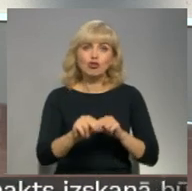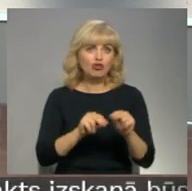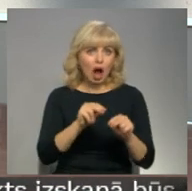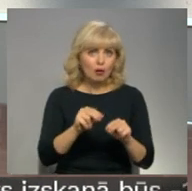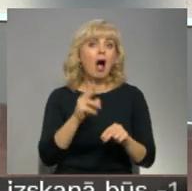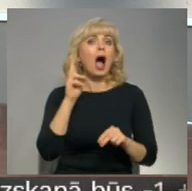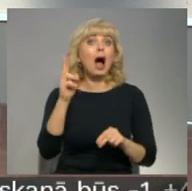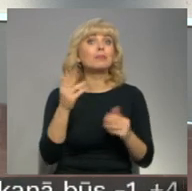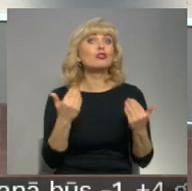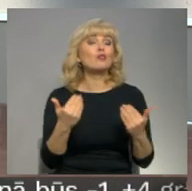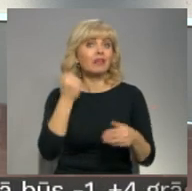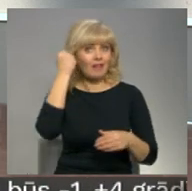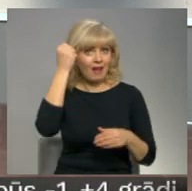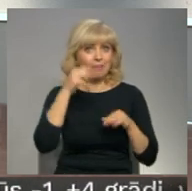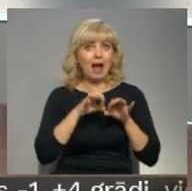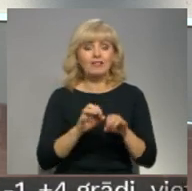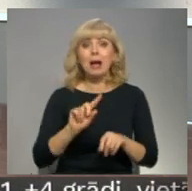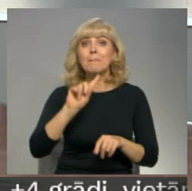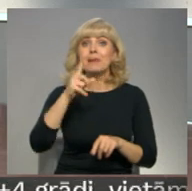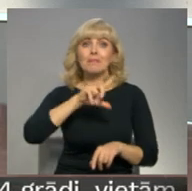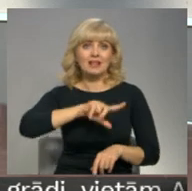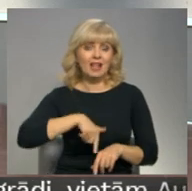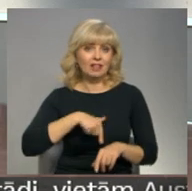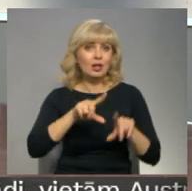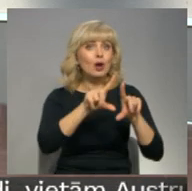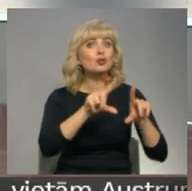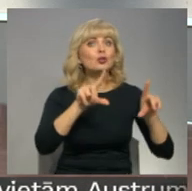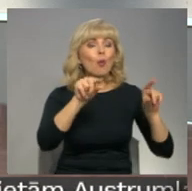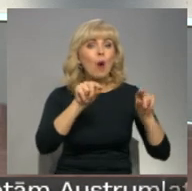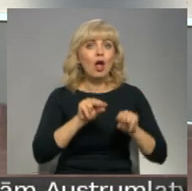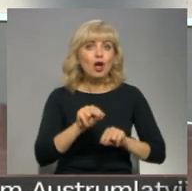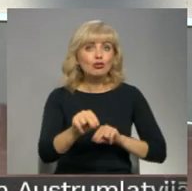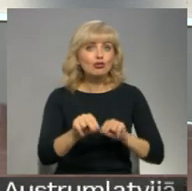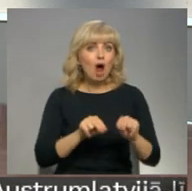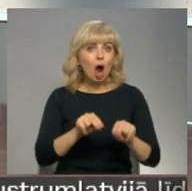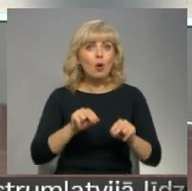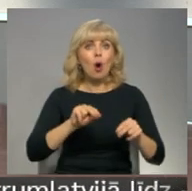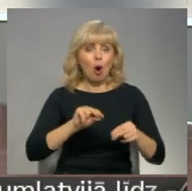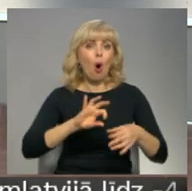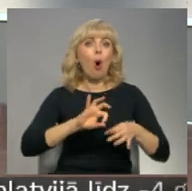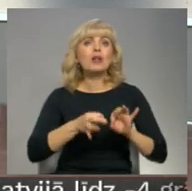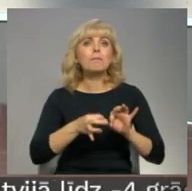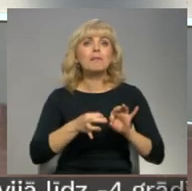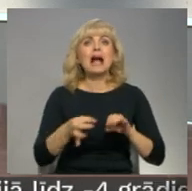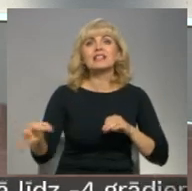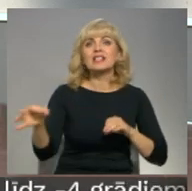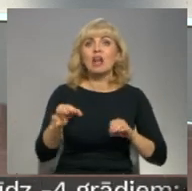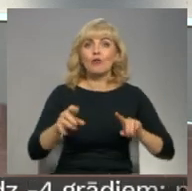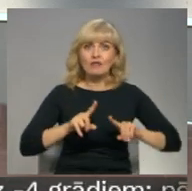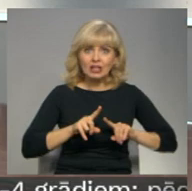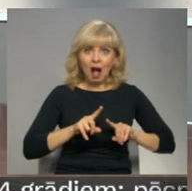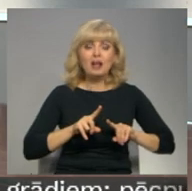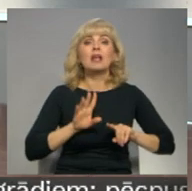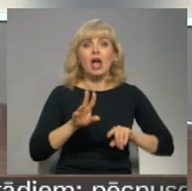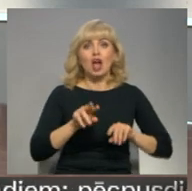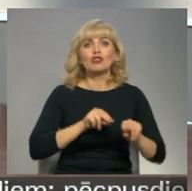aizvadītais pirmais Latvijas skolu šaha olimpiādas reģiona fināls, kurā pie šaha galdiem spēkiem mērojās 76 skolēni